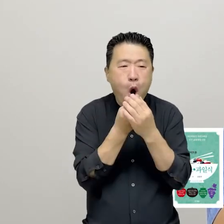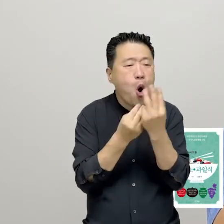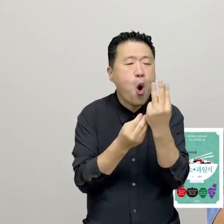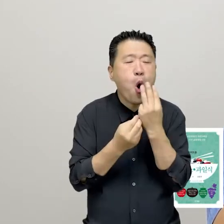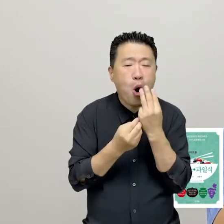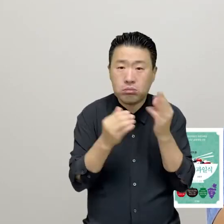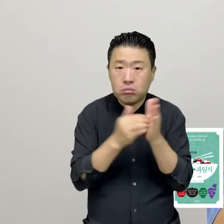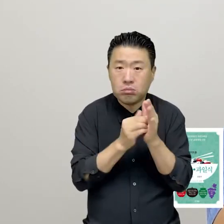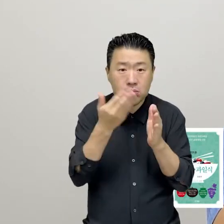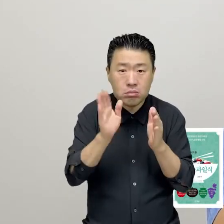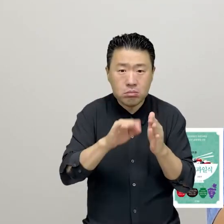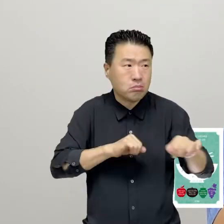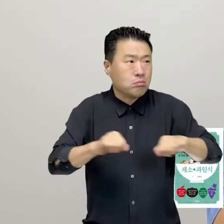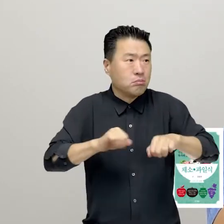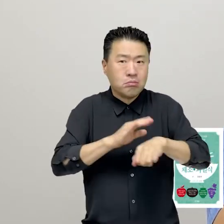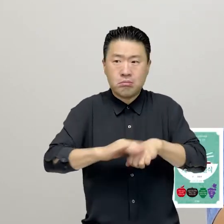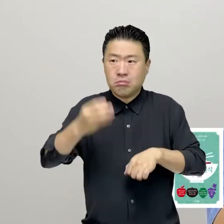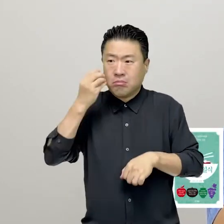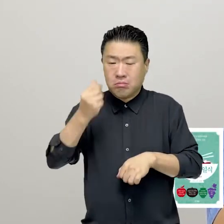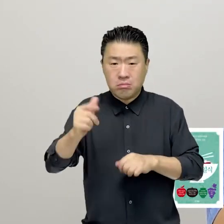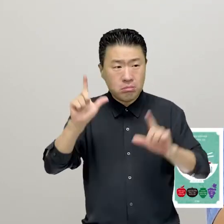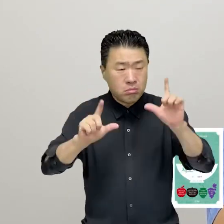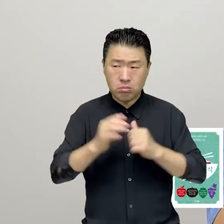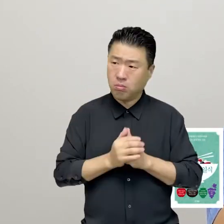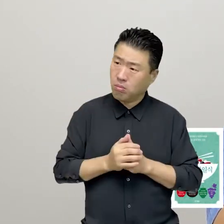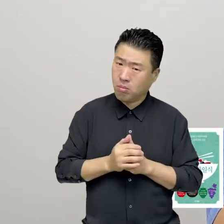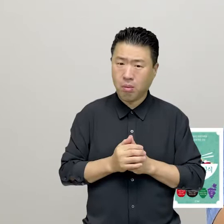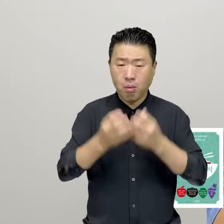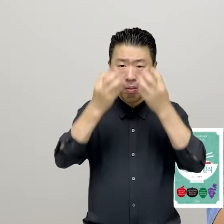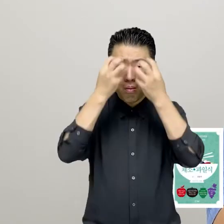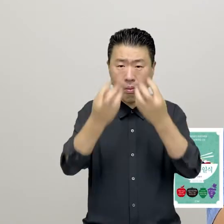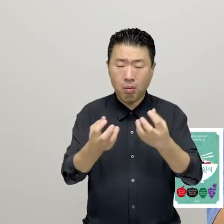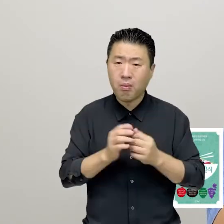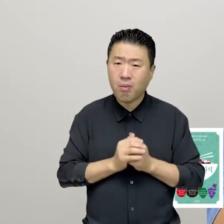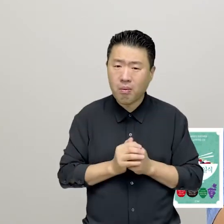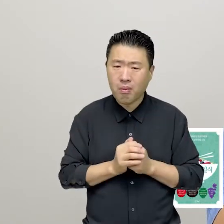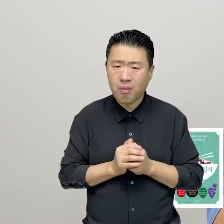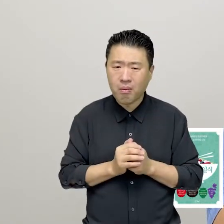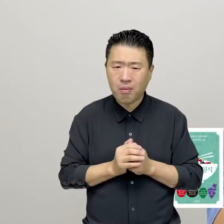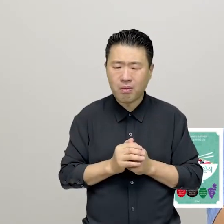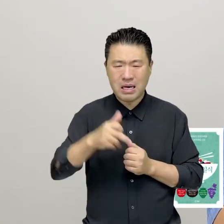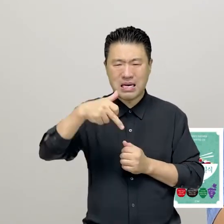않습니다. 그럼에도 불구하고 활동을 잘 왕성히